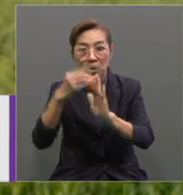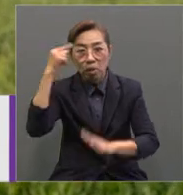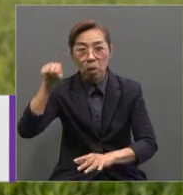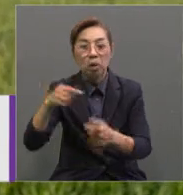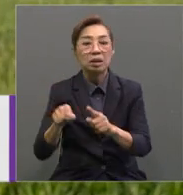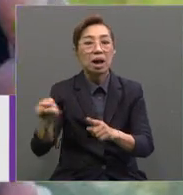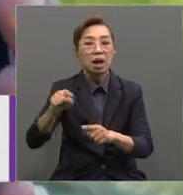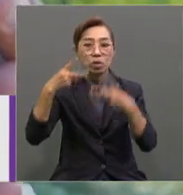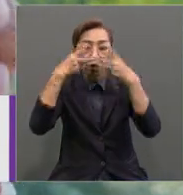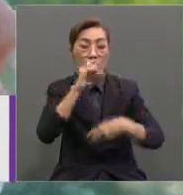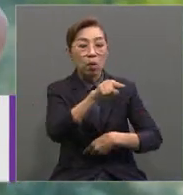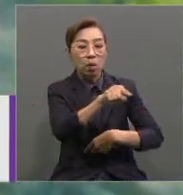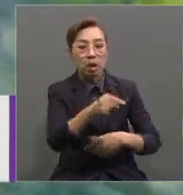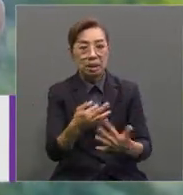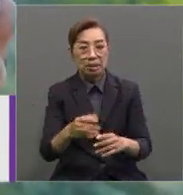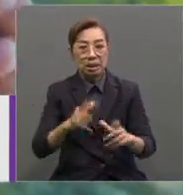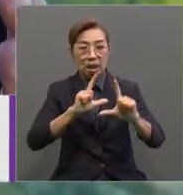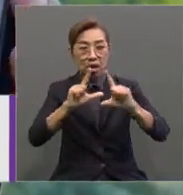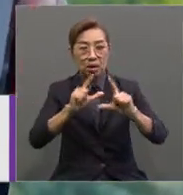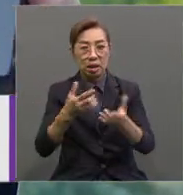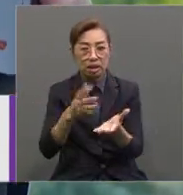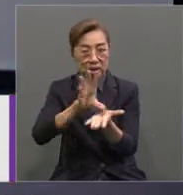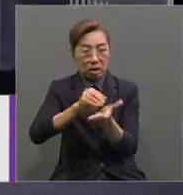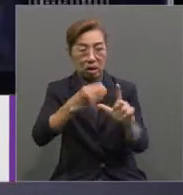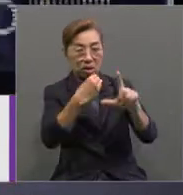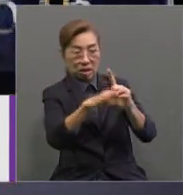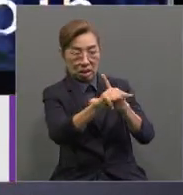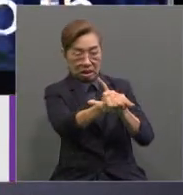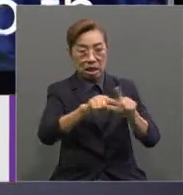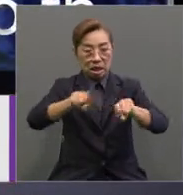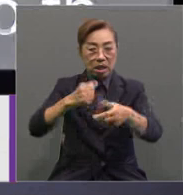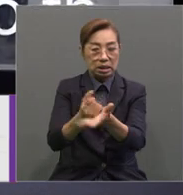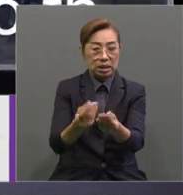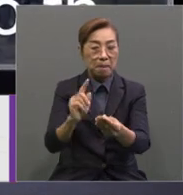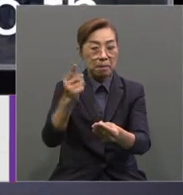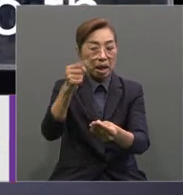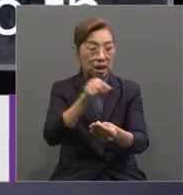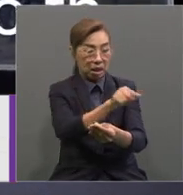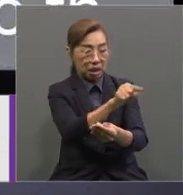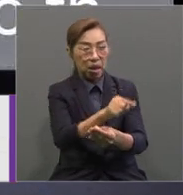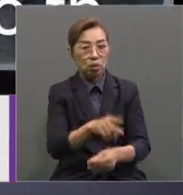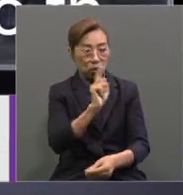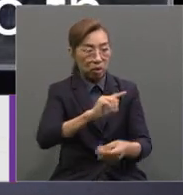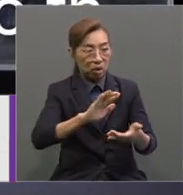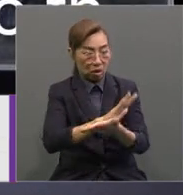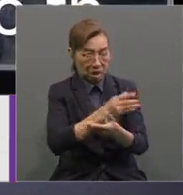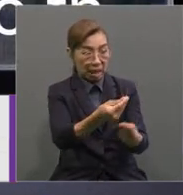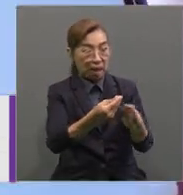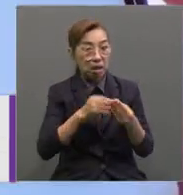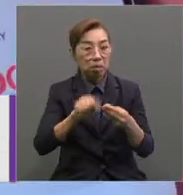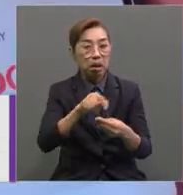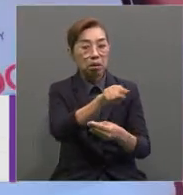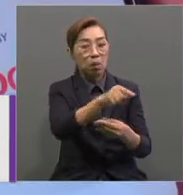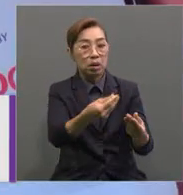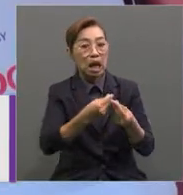เอกสารให้ผู้เสียหายปรับปรุงข้อมูลของที่ดินแปลงใหม่นะตั้งแต่เดือนมิถุนายนแต่ว่ายังไม่รับเอกสารใดๆติดต่อกลับมาเลยเนี่ยนะ